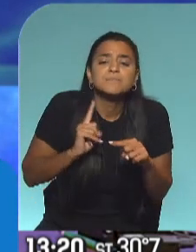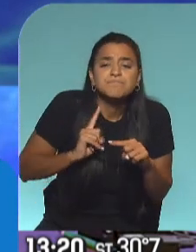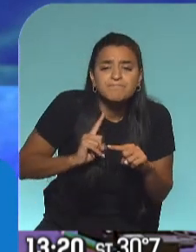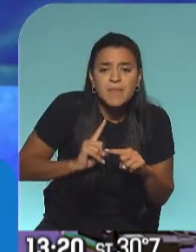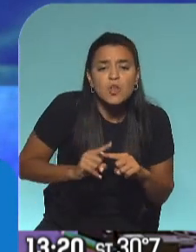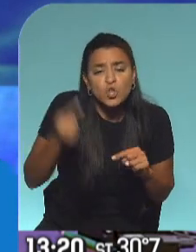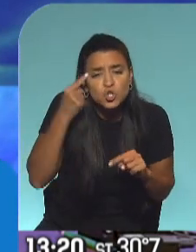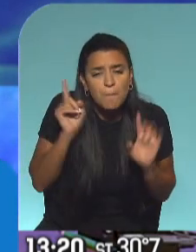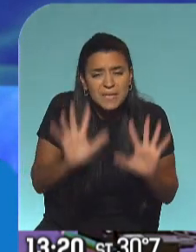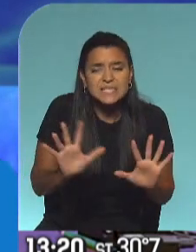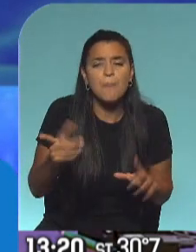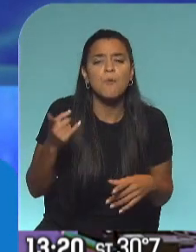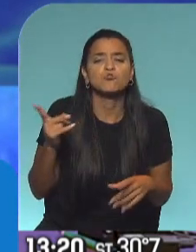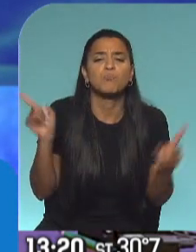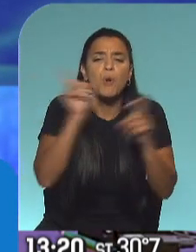что все